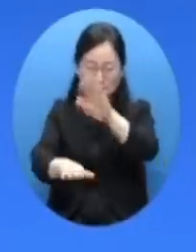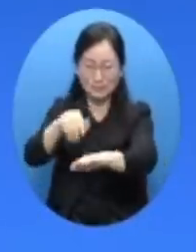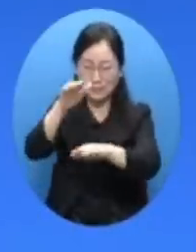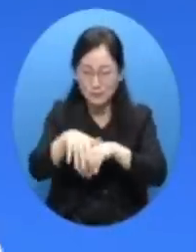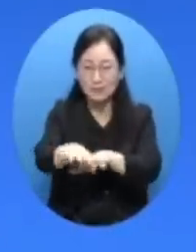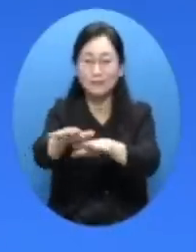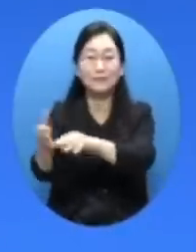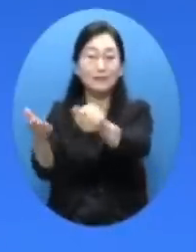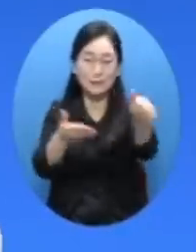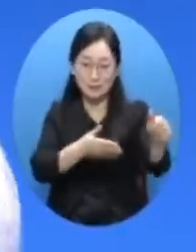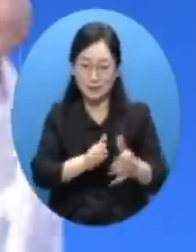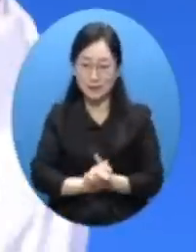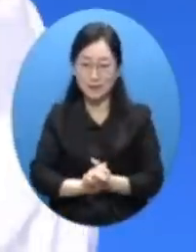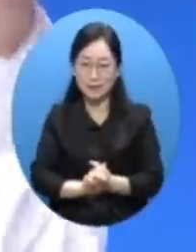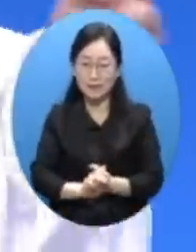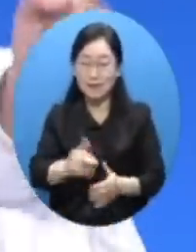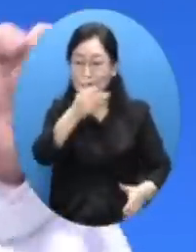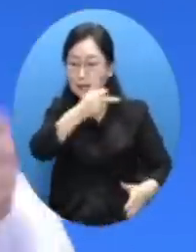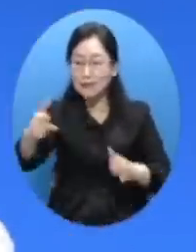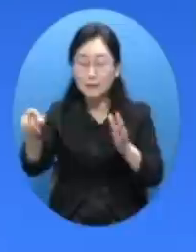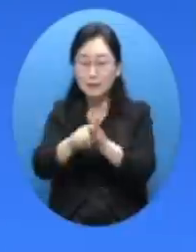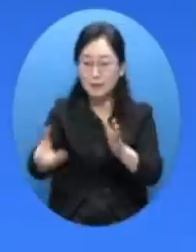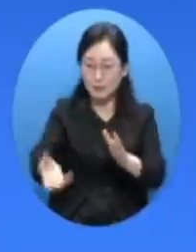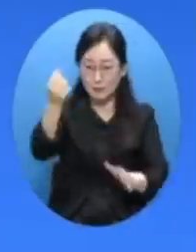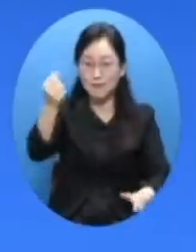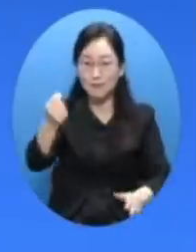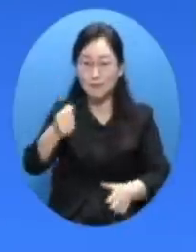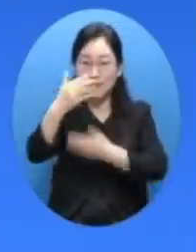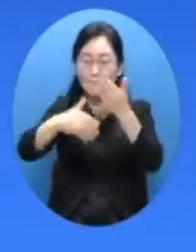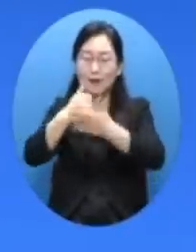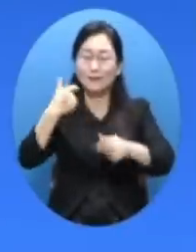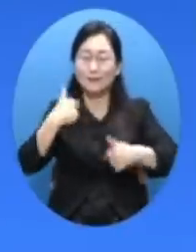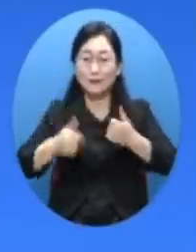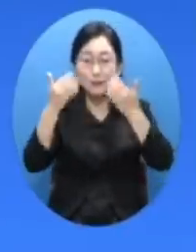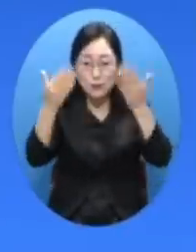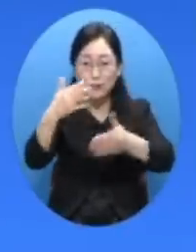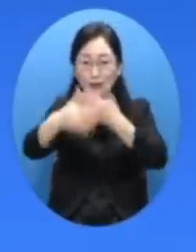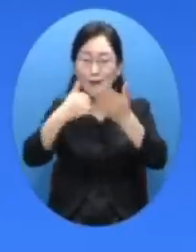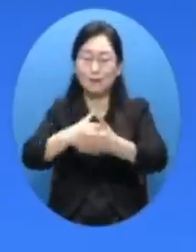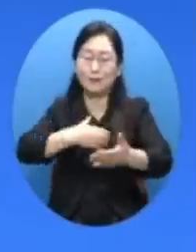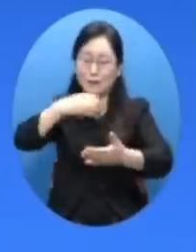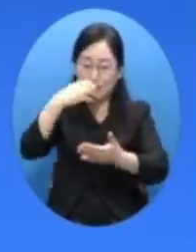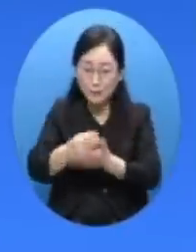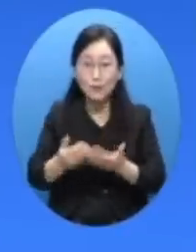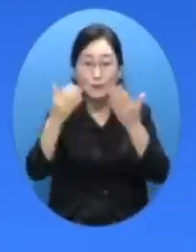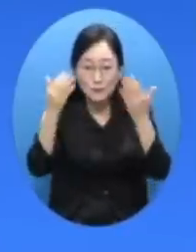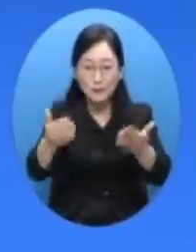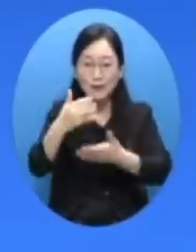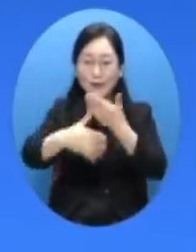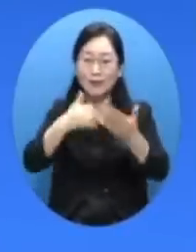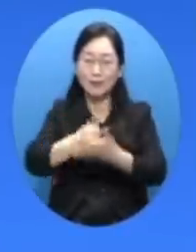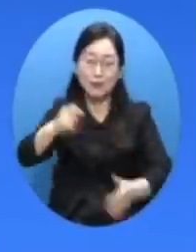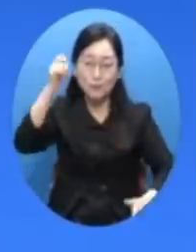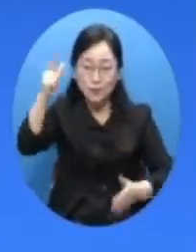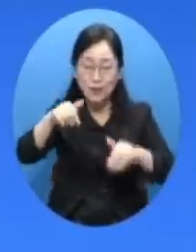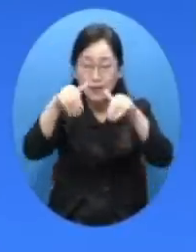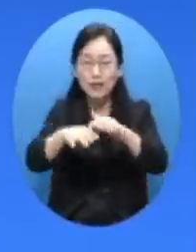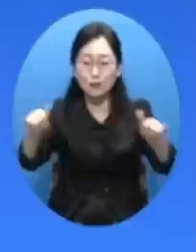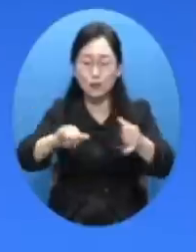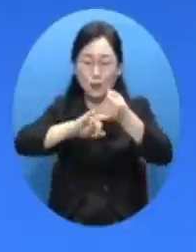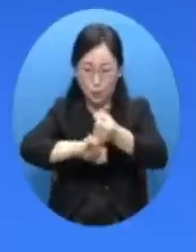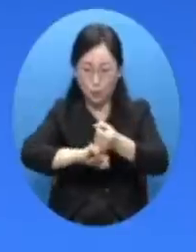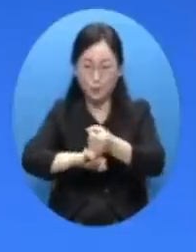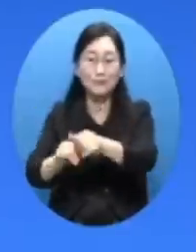전진해 나가시길 바랍니다. 큰 믿음의 사람이 되어서 하나님을 기쁘시게 하는 하나님을 감동시켜드리는 하나님의 위대한 일꾼들이 다